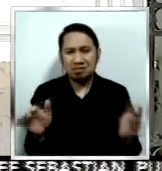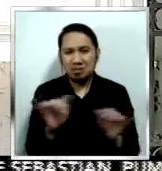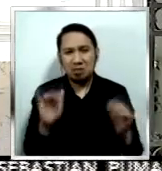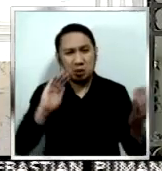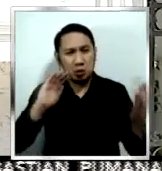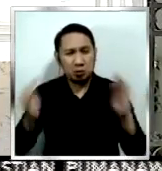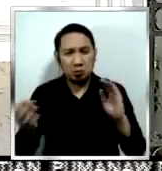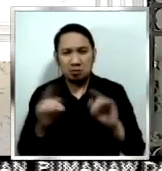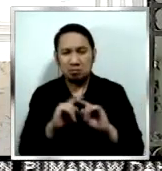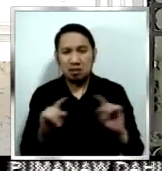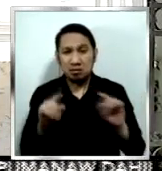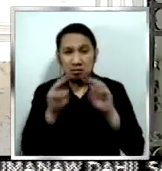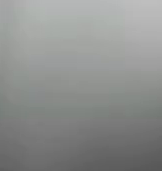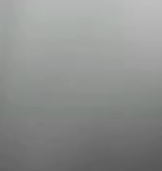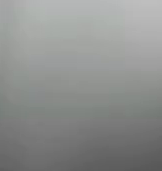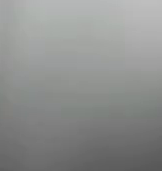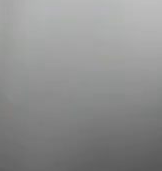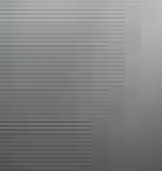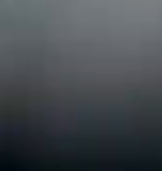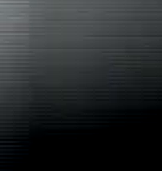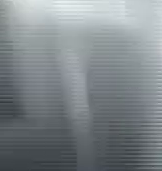niya.